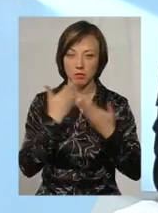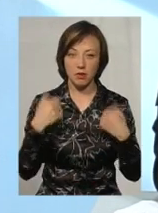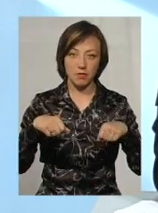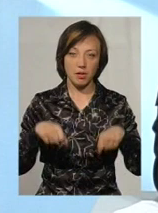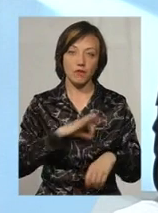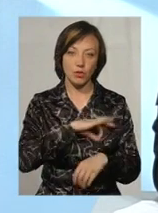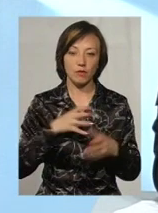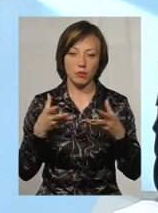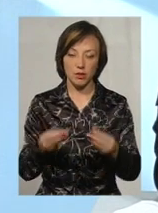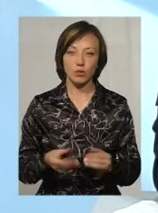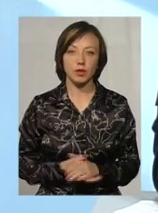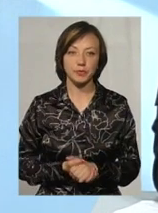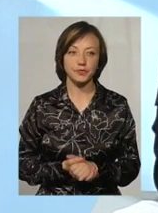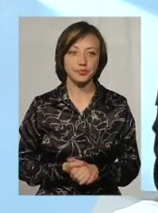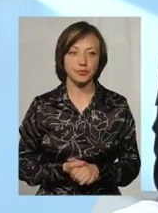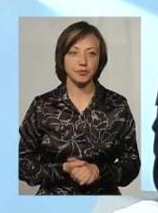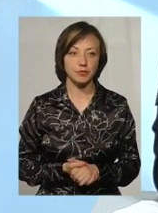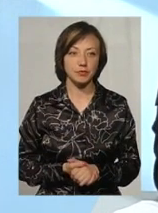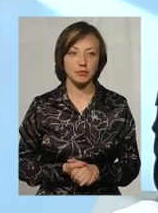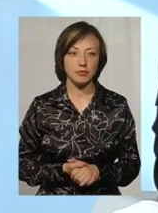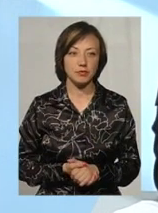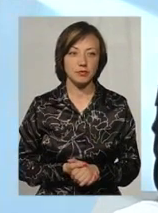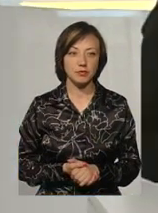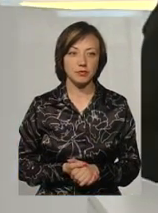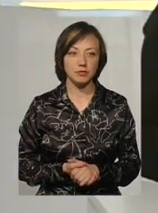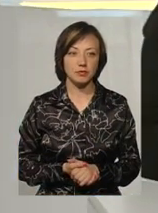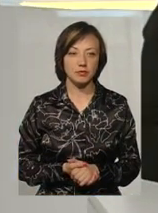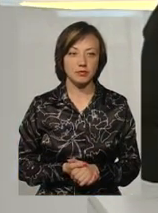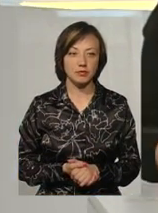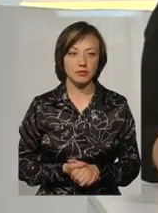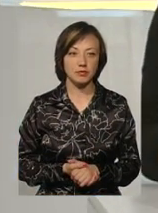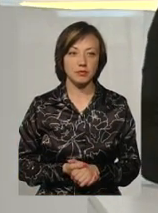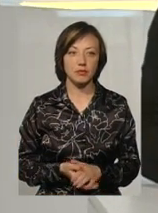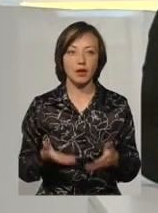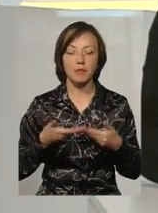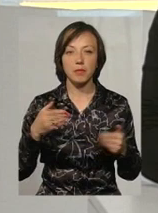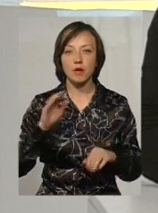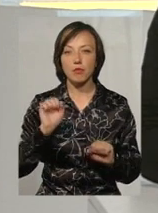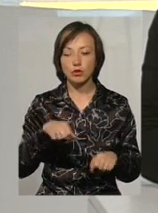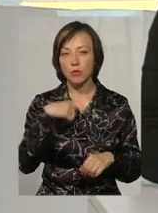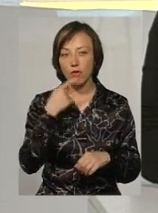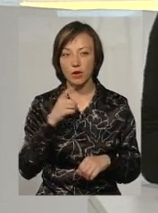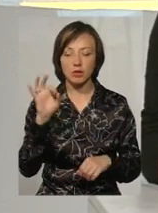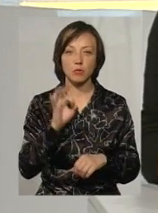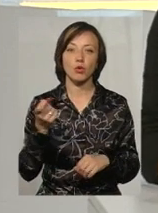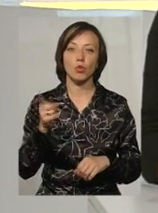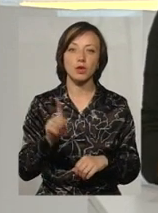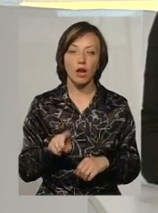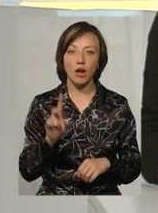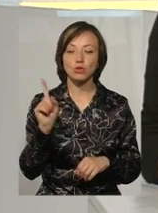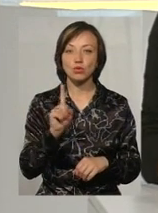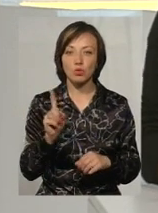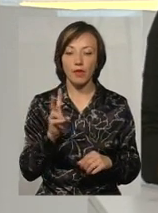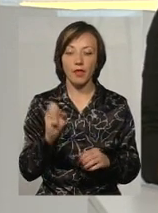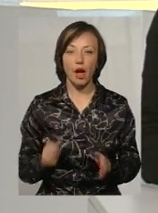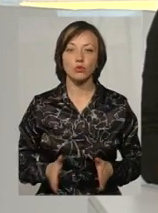юридично притягнути до відповідальності. Тобто, поки що так. Тобто ми можемо говорити про те, що на